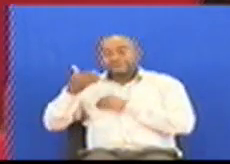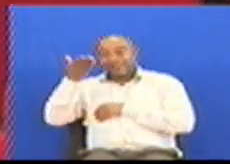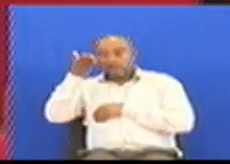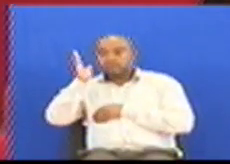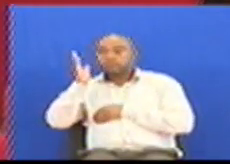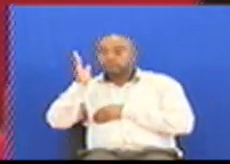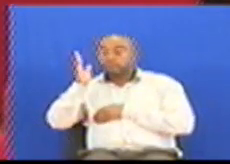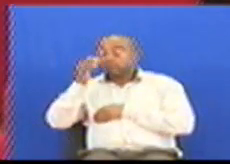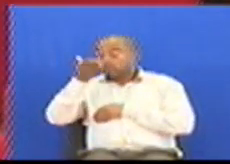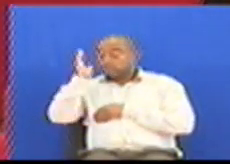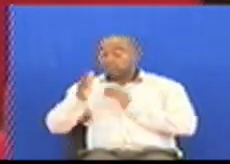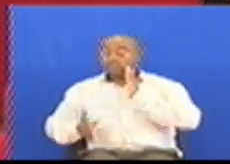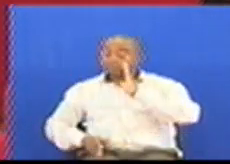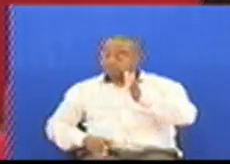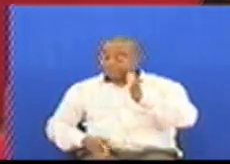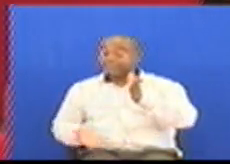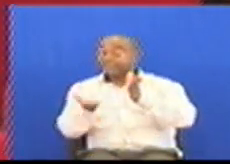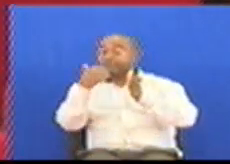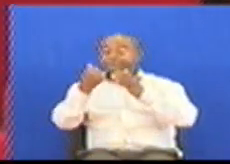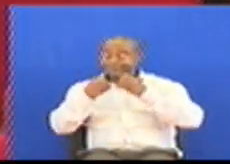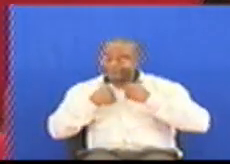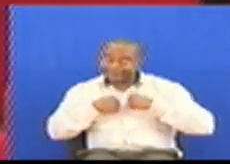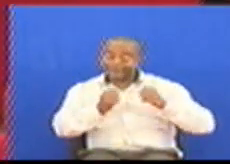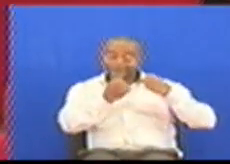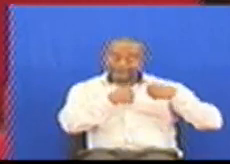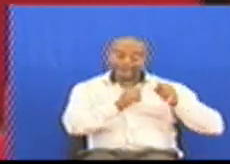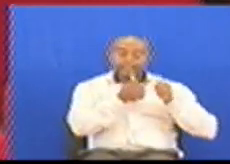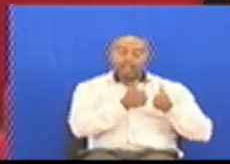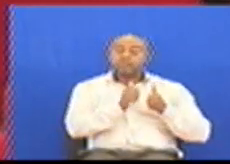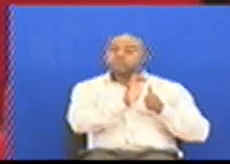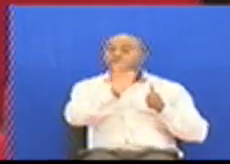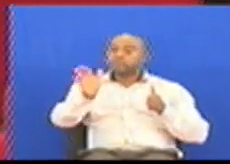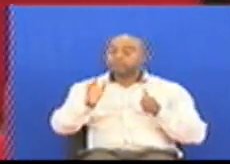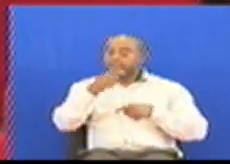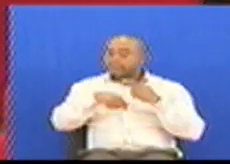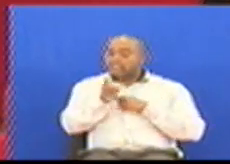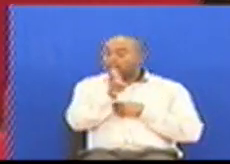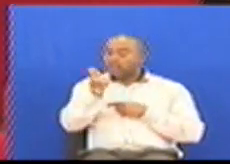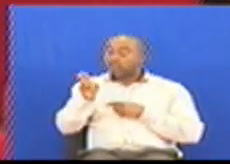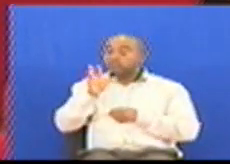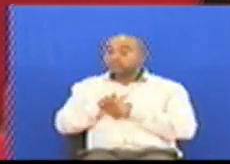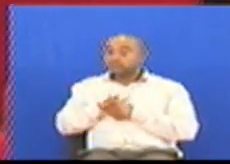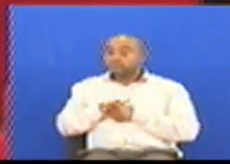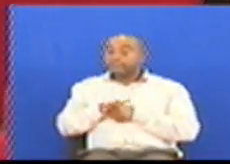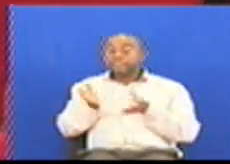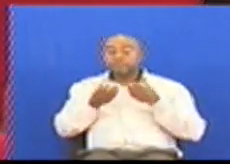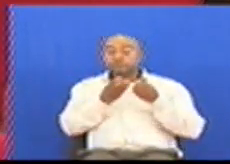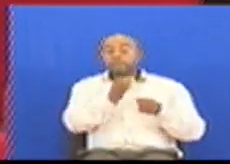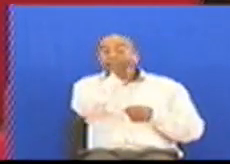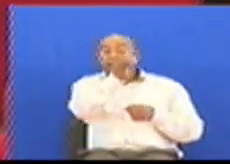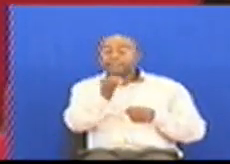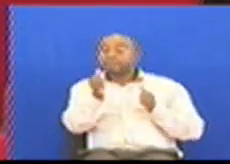kuweza kutekeleza ahadi hii. Halmashauri nyingi zimeweza kutoa 10%